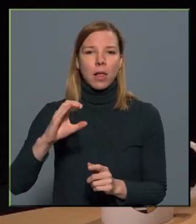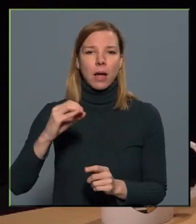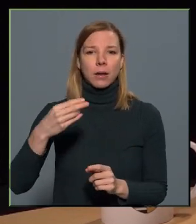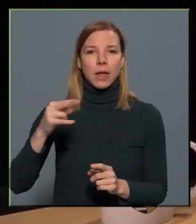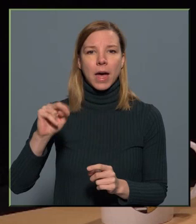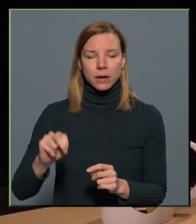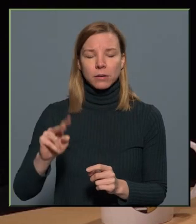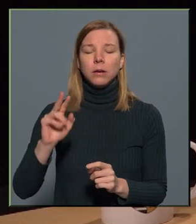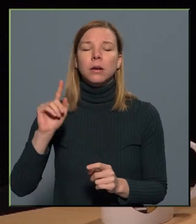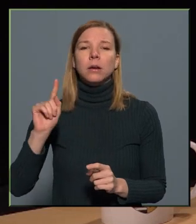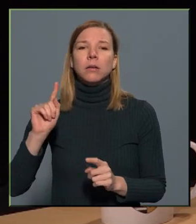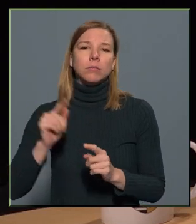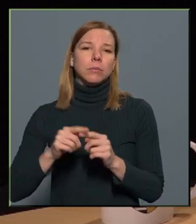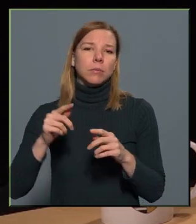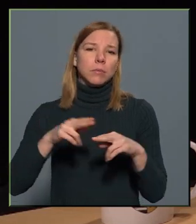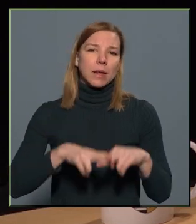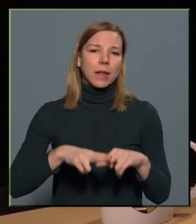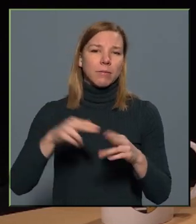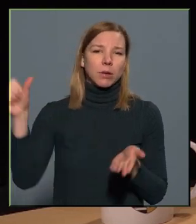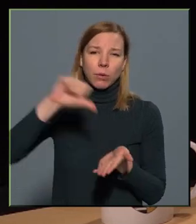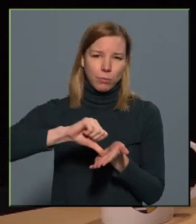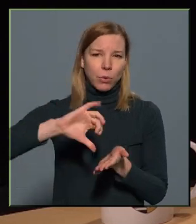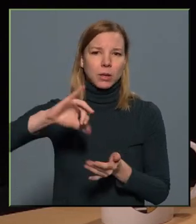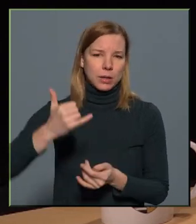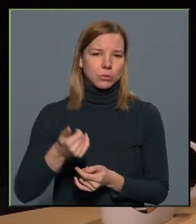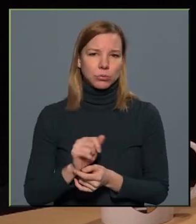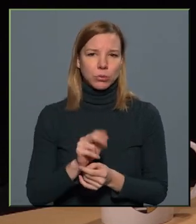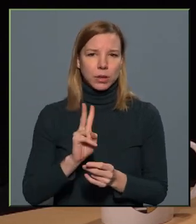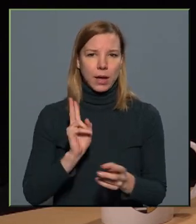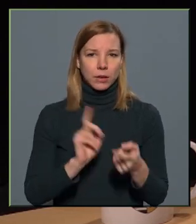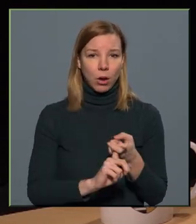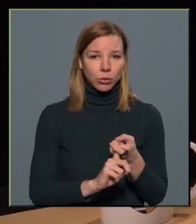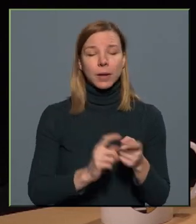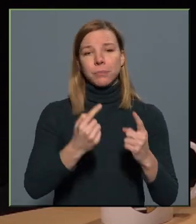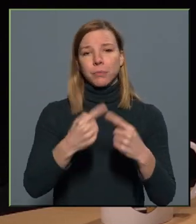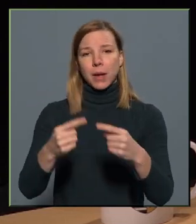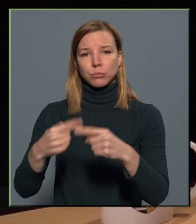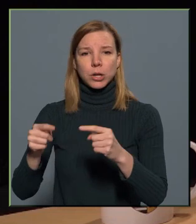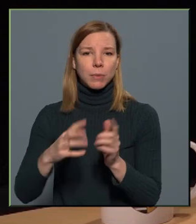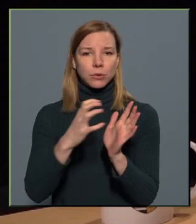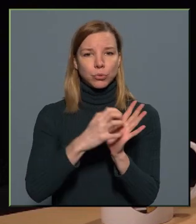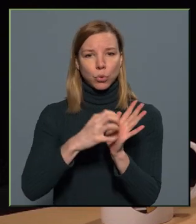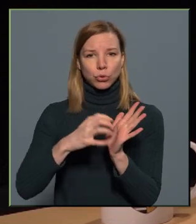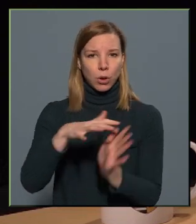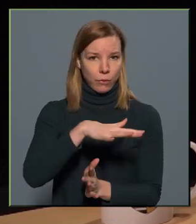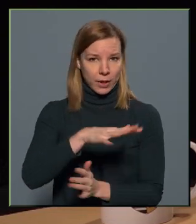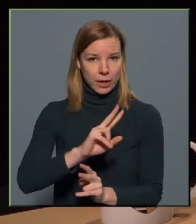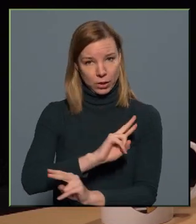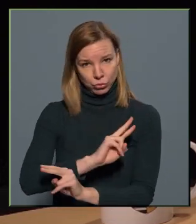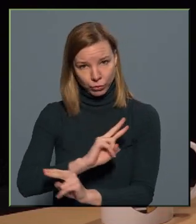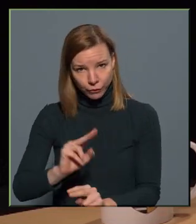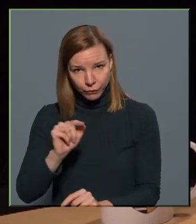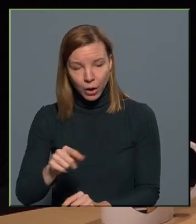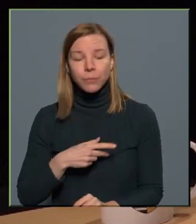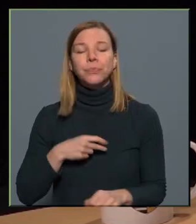rendezvényközpontot is sorolhatjuk ehhez a területhez. Teli vagyunk még ezen túl is egyéb rozsdaövezetekkel, kisebbekkel, nagyobbakkal. A kormány az